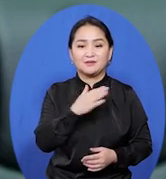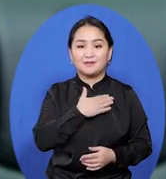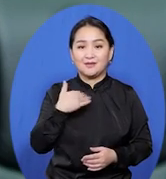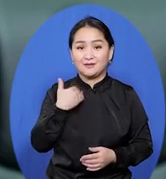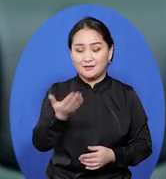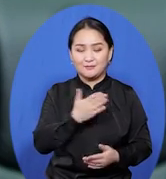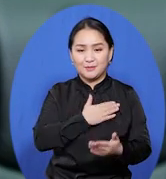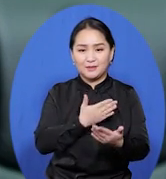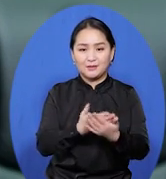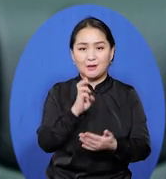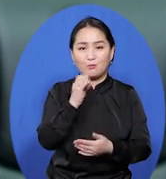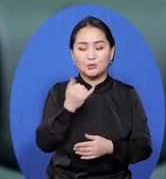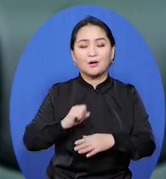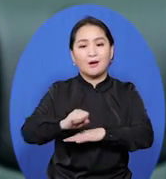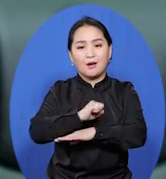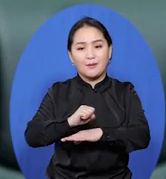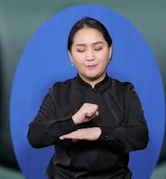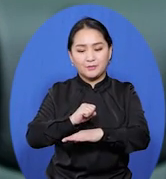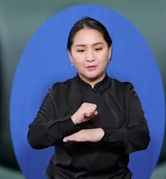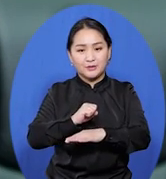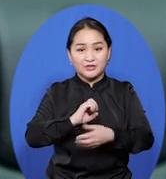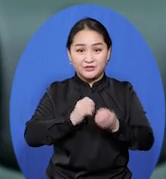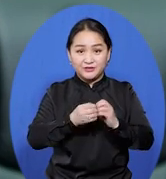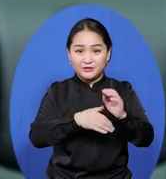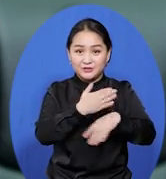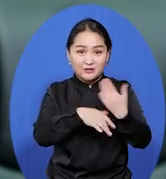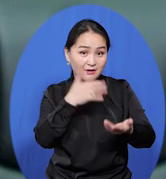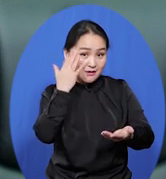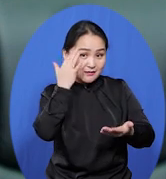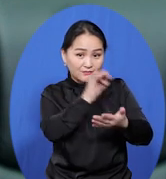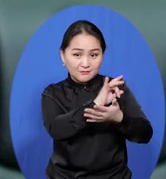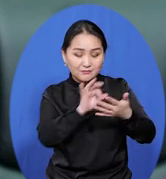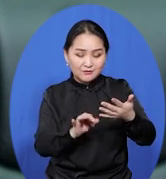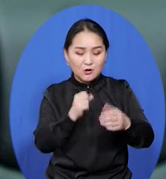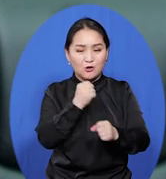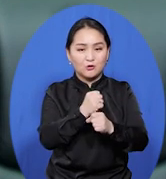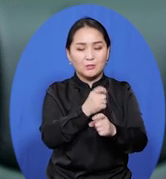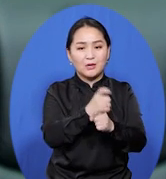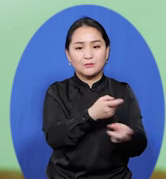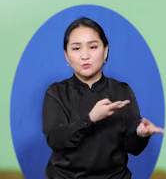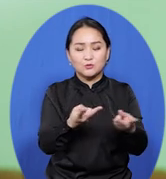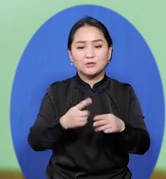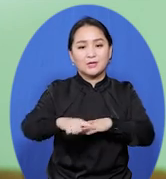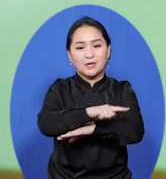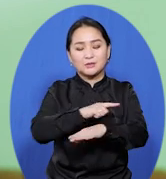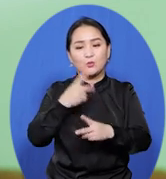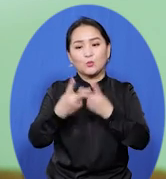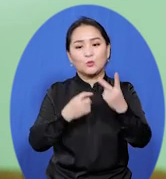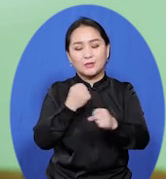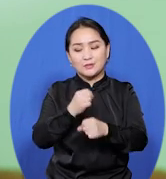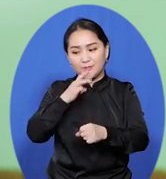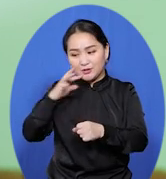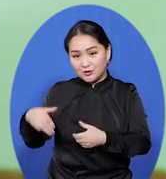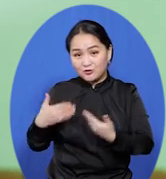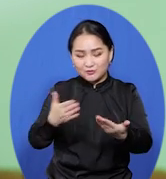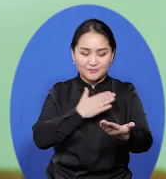байсан булган аймагт авч хэрэгжүүлж байгаа арга хэмжээ болон булган аймгийн хөдөлмөр халамж үйлчилгээний газрын үйл ажиллагааны тухай мэдээлэл бидэнд